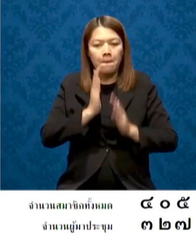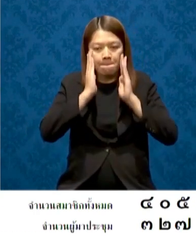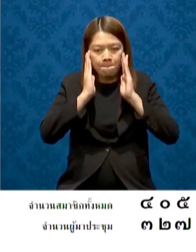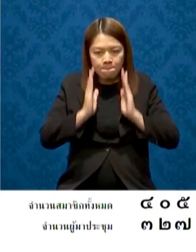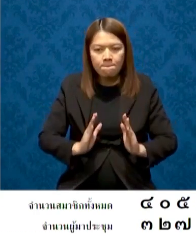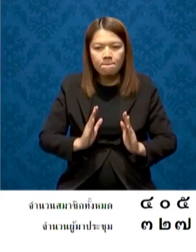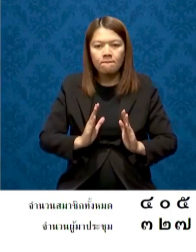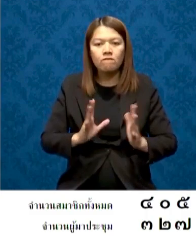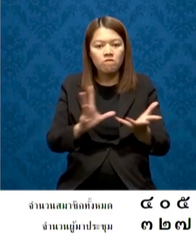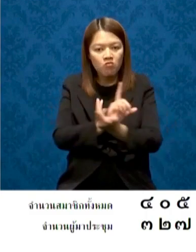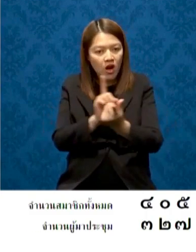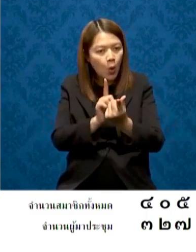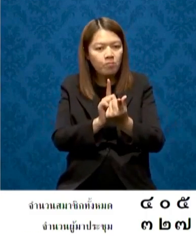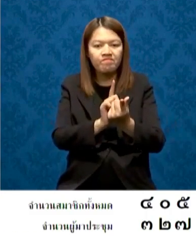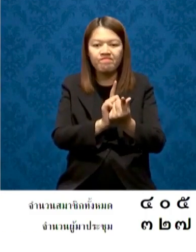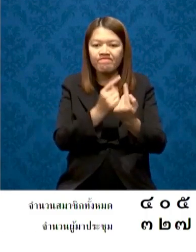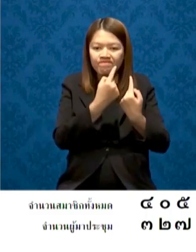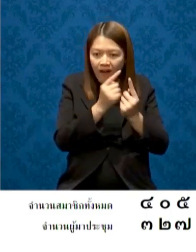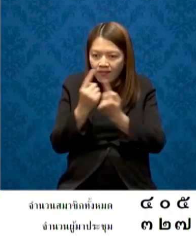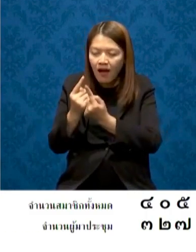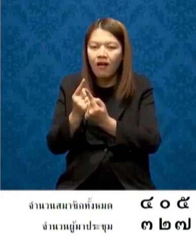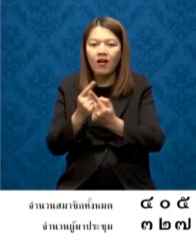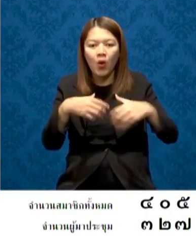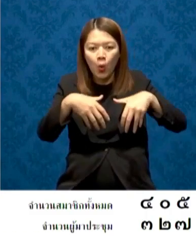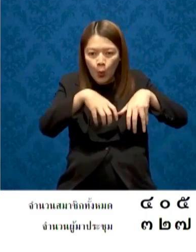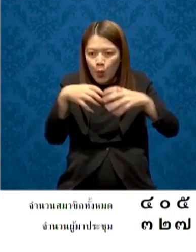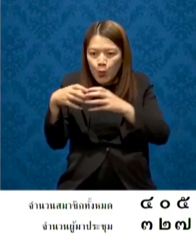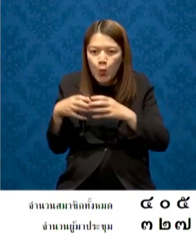ทรมานนะครับท่านประธาน